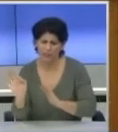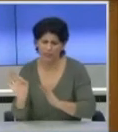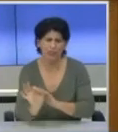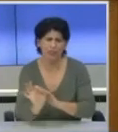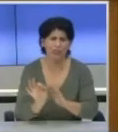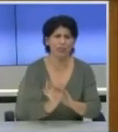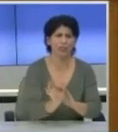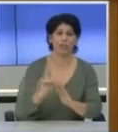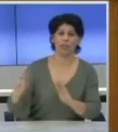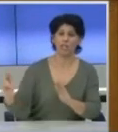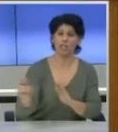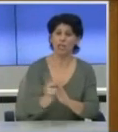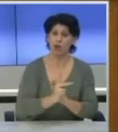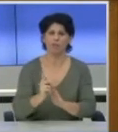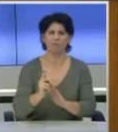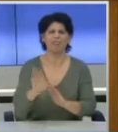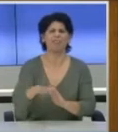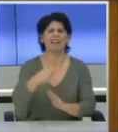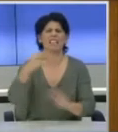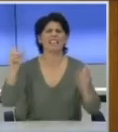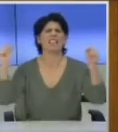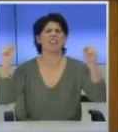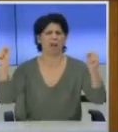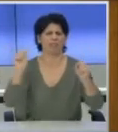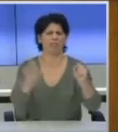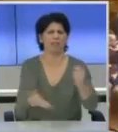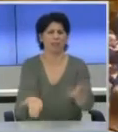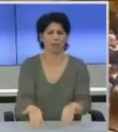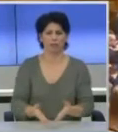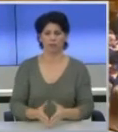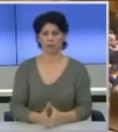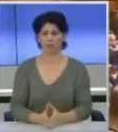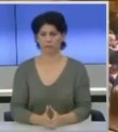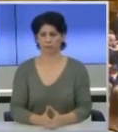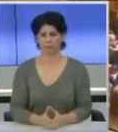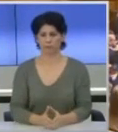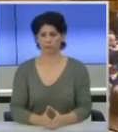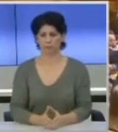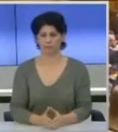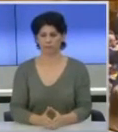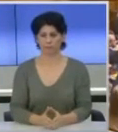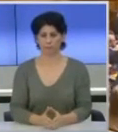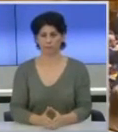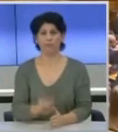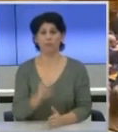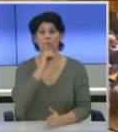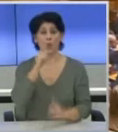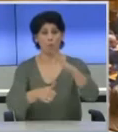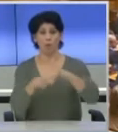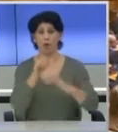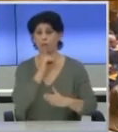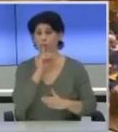δηλητηριάζοντας την κοινή γνώμη με φτηνά συνθήματα. Παρακαλώ ησυχία. Ο κύριος Τσίπρας δεν διακόπη